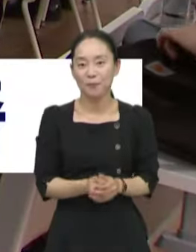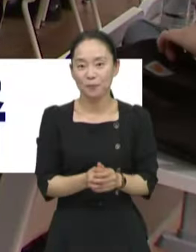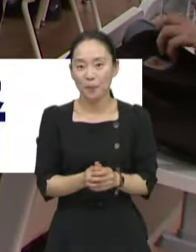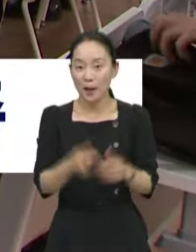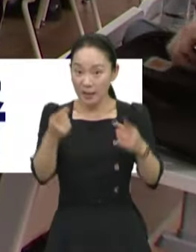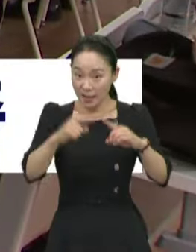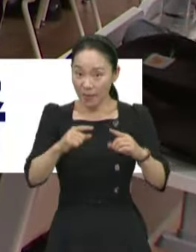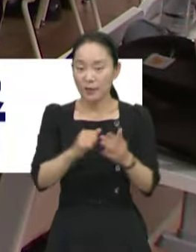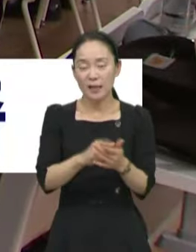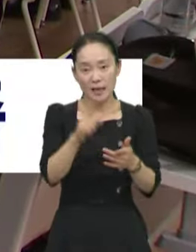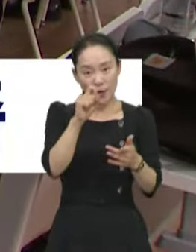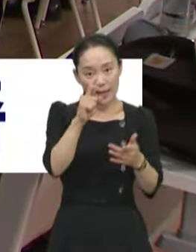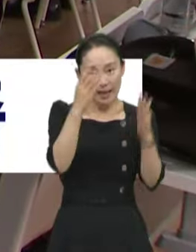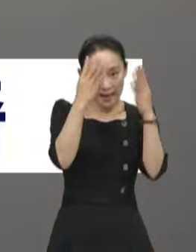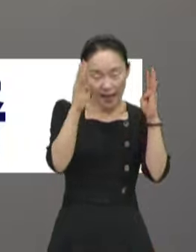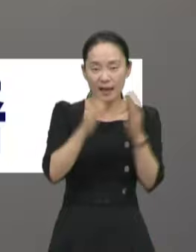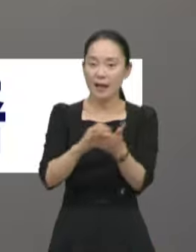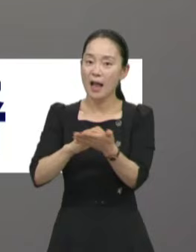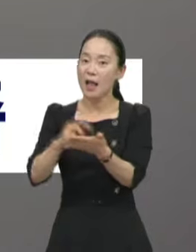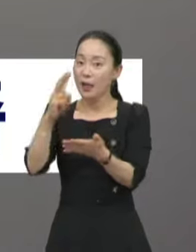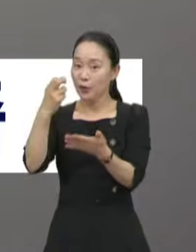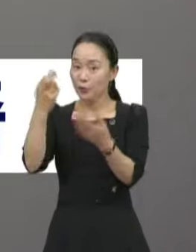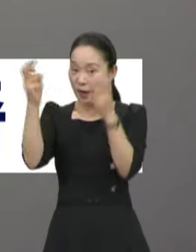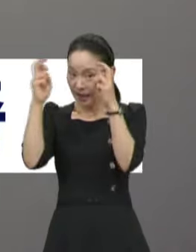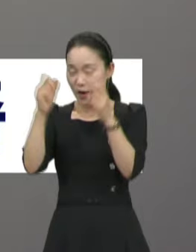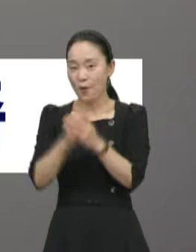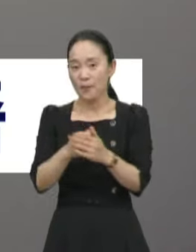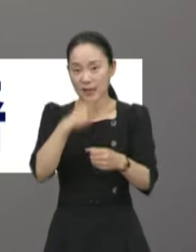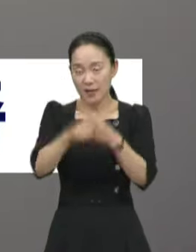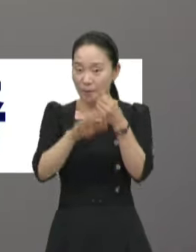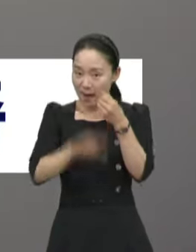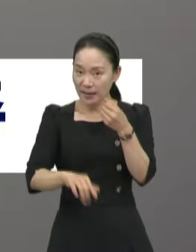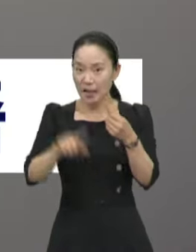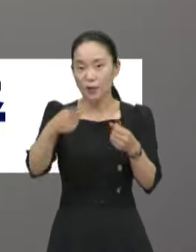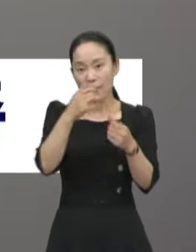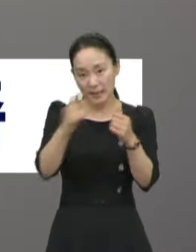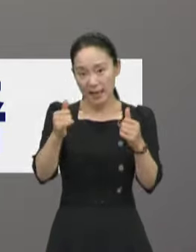의사를 밝힌 11개 대학, 12개 기업과 하반기에 유학생